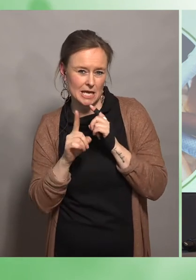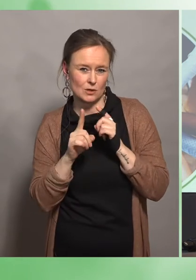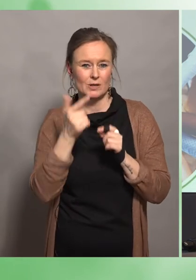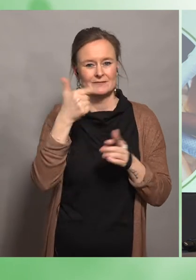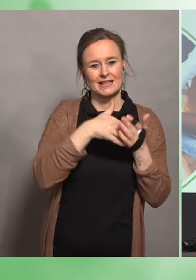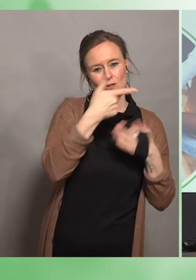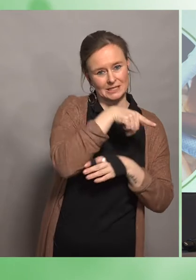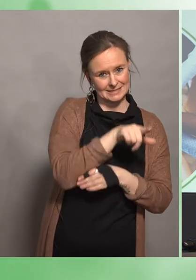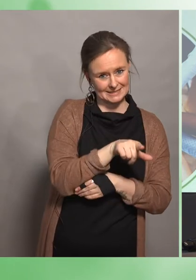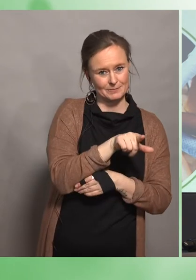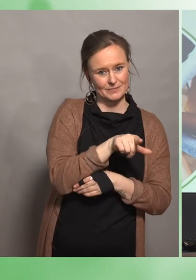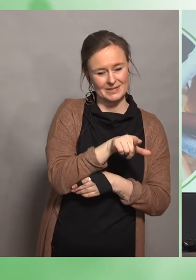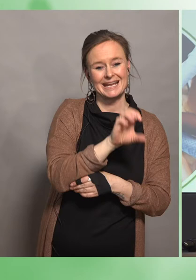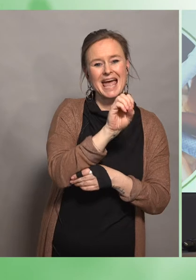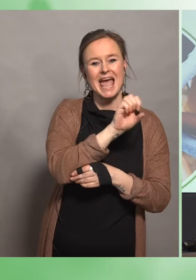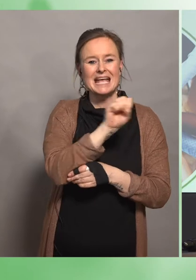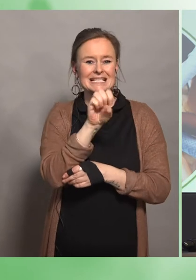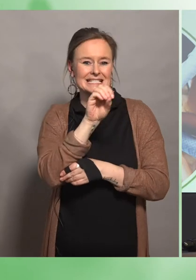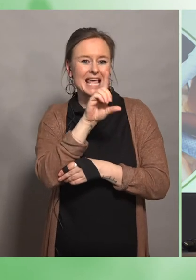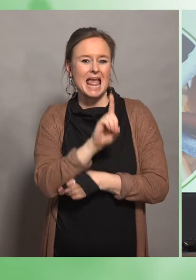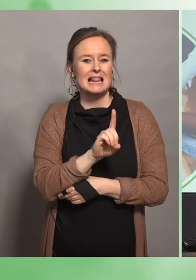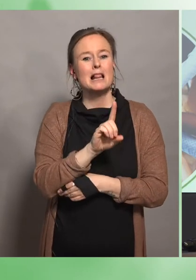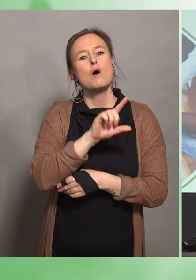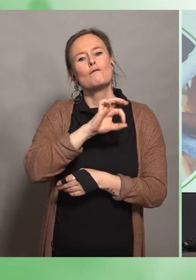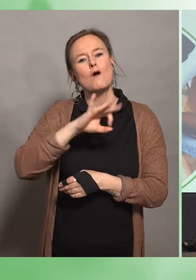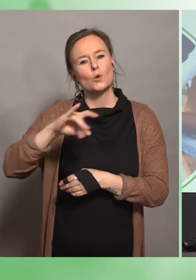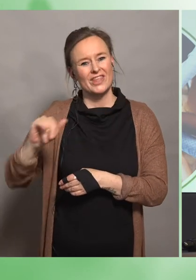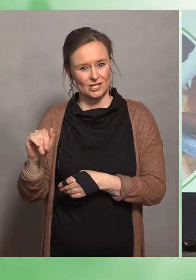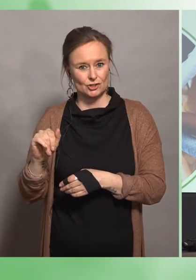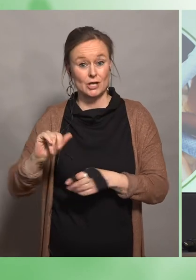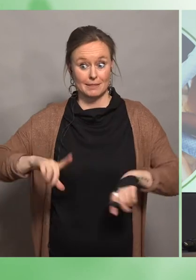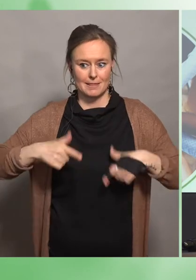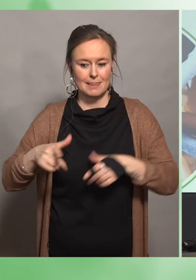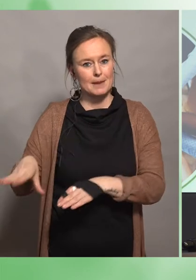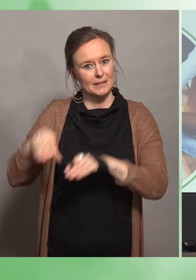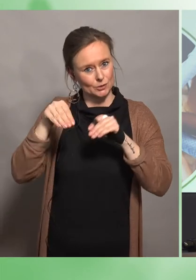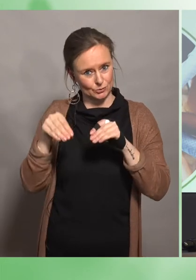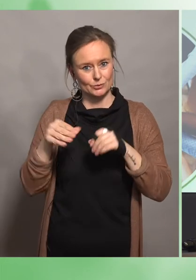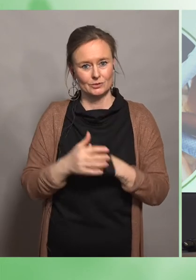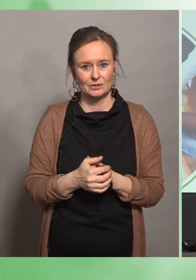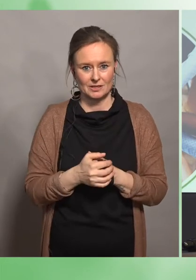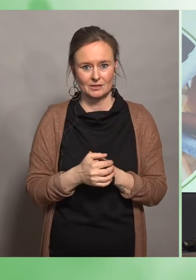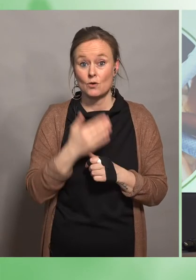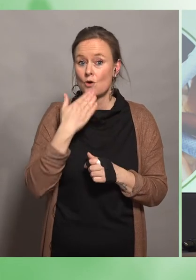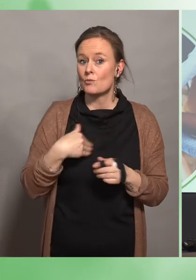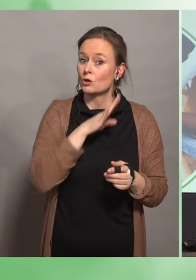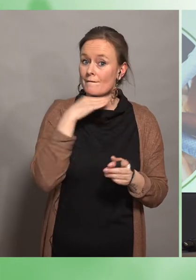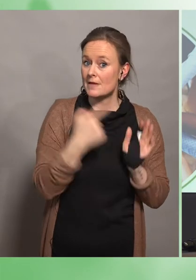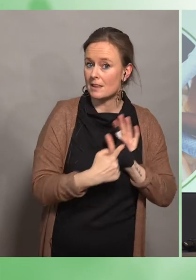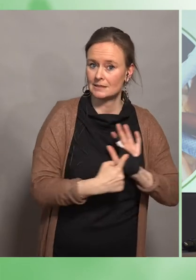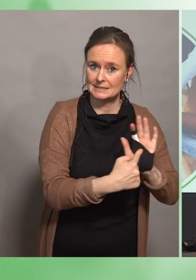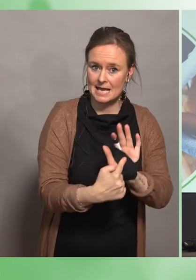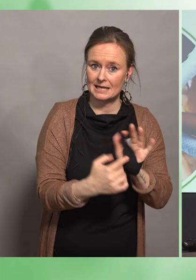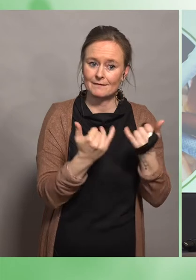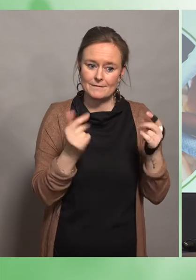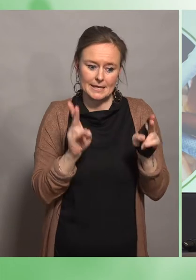der Essel Foundation ins Leben gerufen worden. Und sie möchten Ihnen, meine sehr geehrten Damen und Herren, vieles zeigen. Wie können Menschen